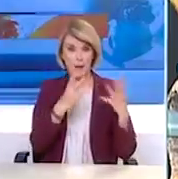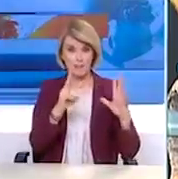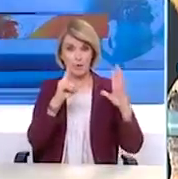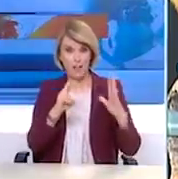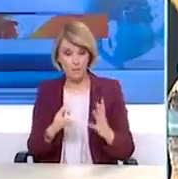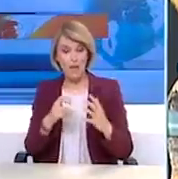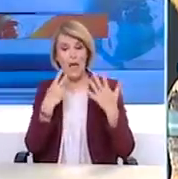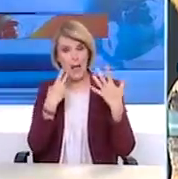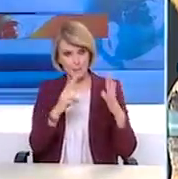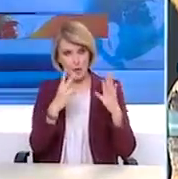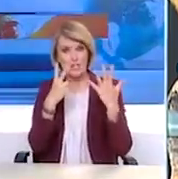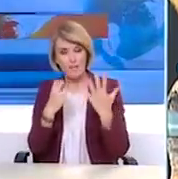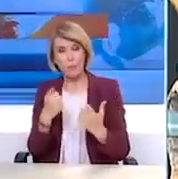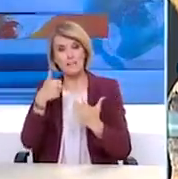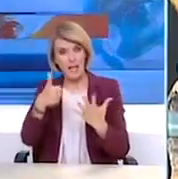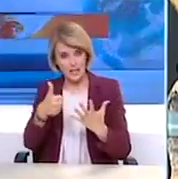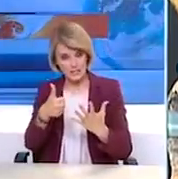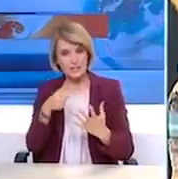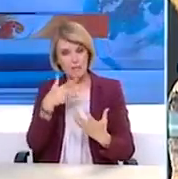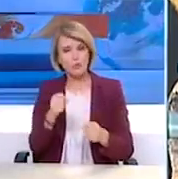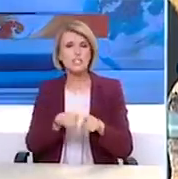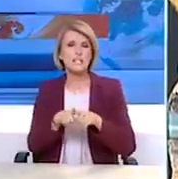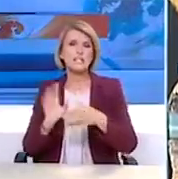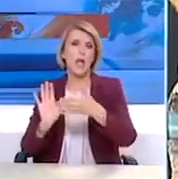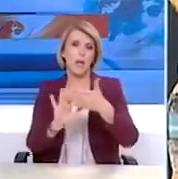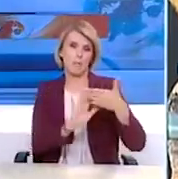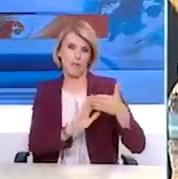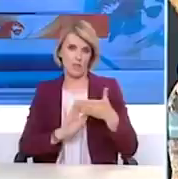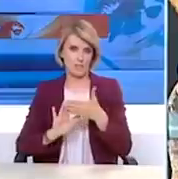776, δηλαδή το 39%, είναι σχετιζόμενα με ήδη γνωστό κρούσμα.